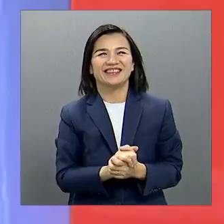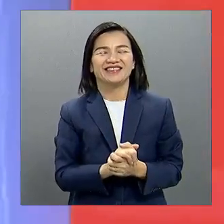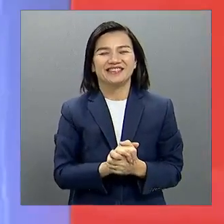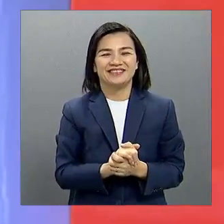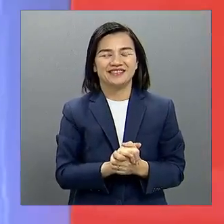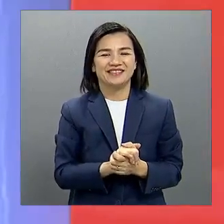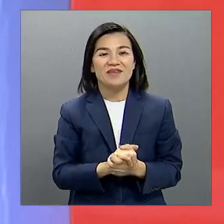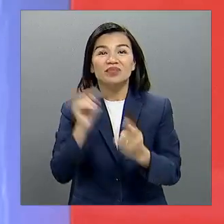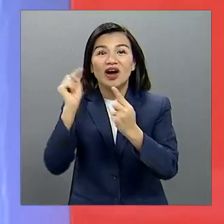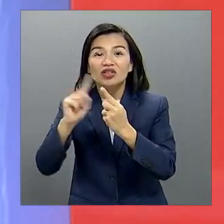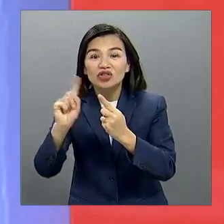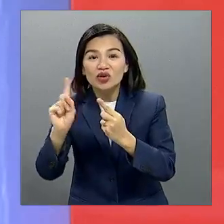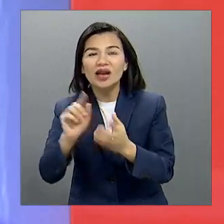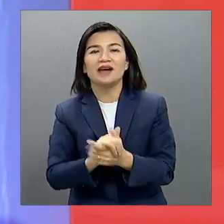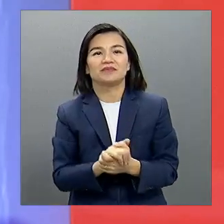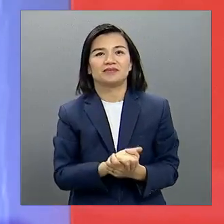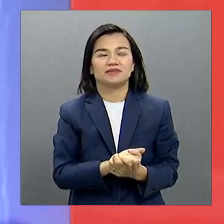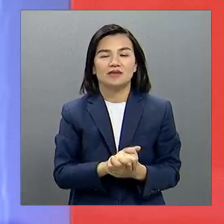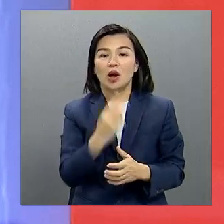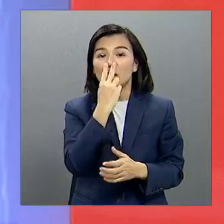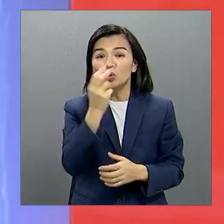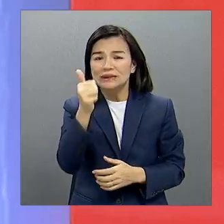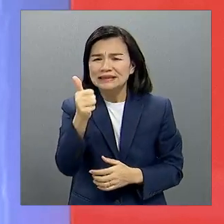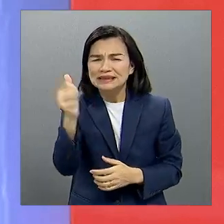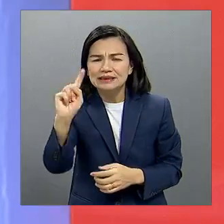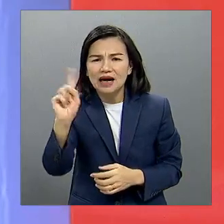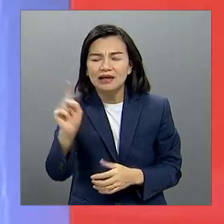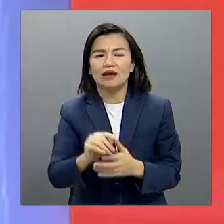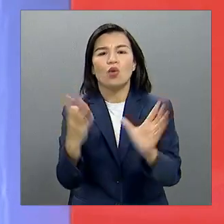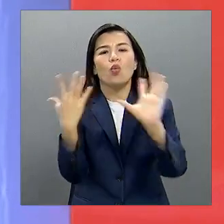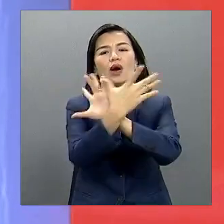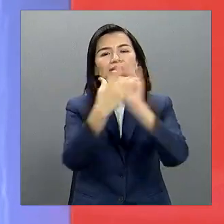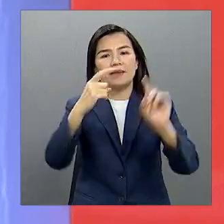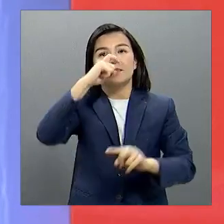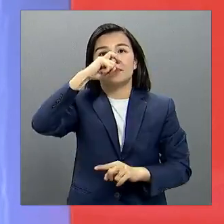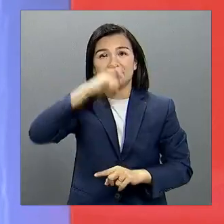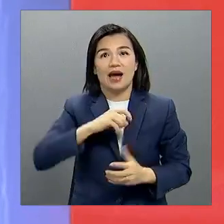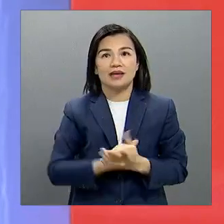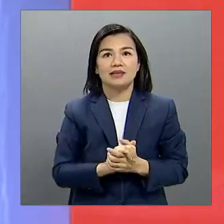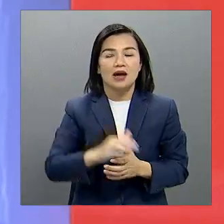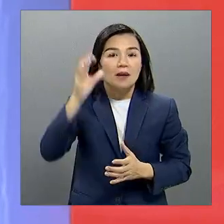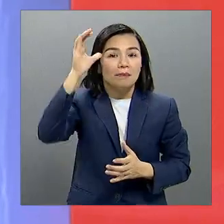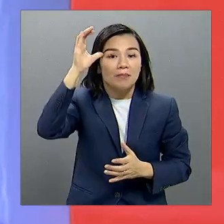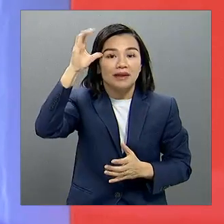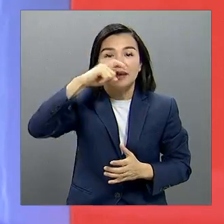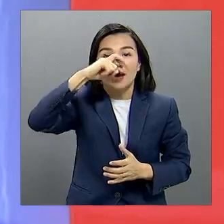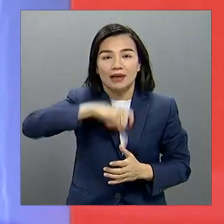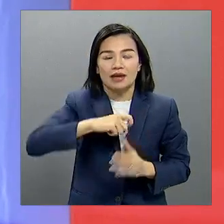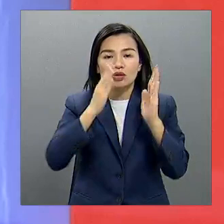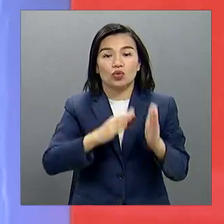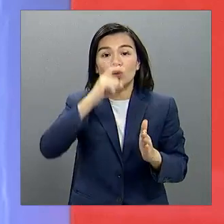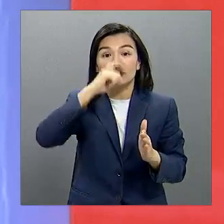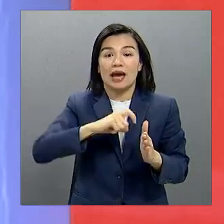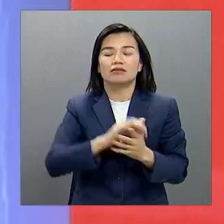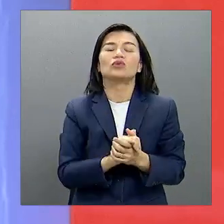วที่ทรงคุณค่าอีกเรื่องหนึ่งนะครับพูดถึงศิลปะวัฒนธรรมไทยภูมิปัญญาไทยก็ต้องอาศัยคนไทยที่จะสืบสานจ